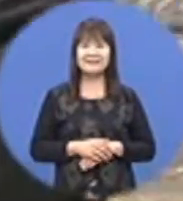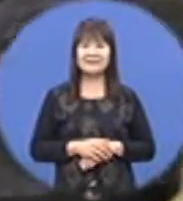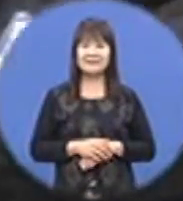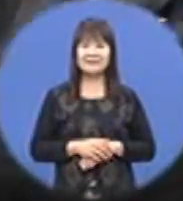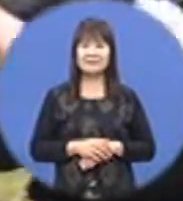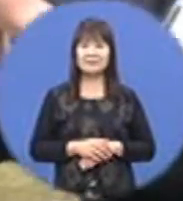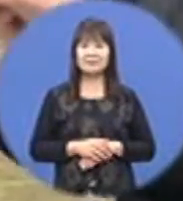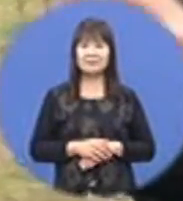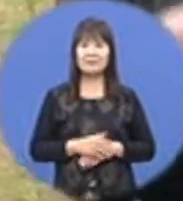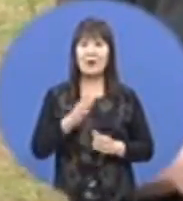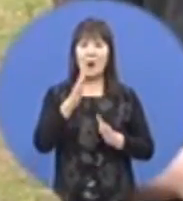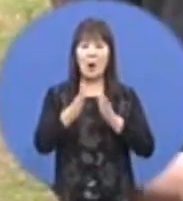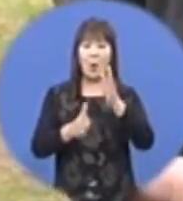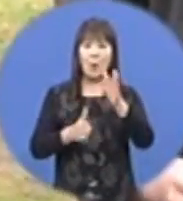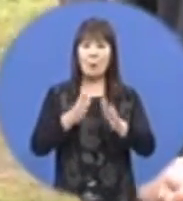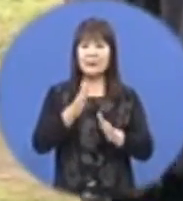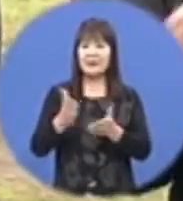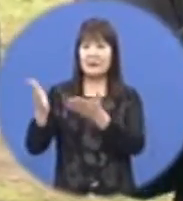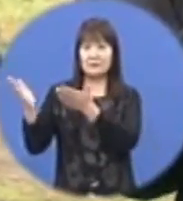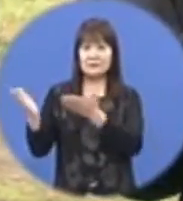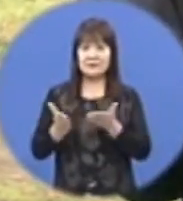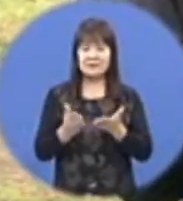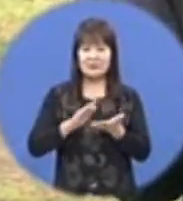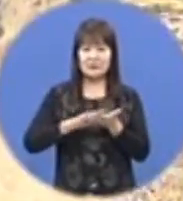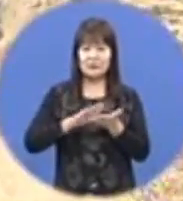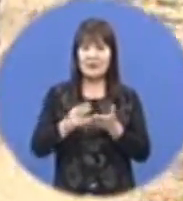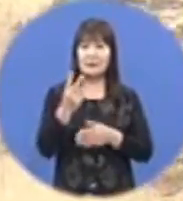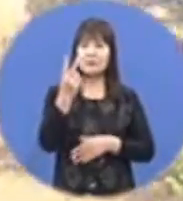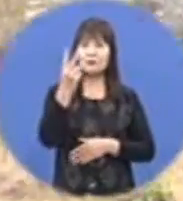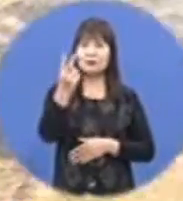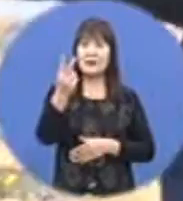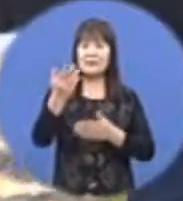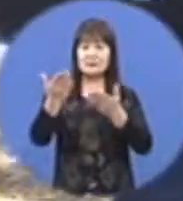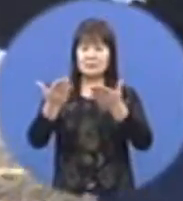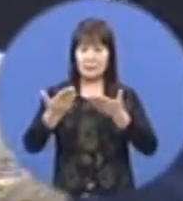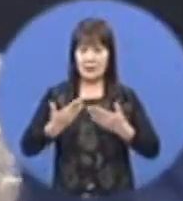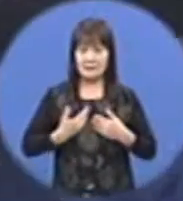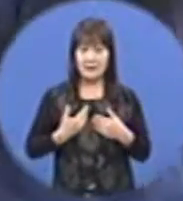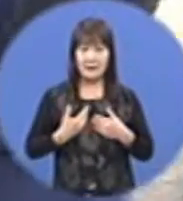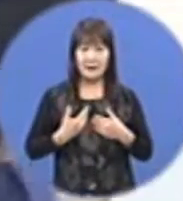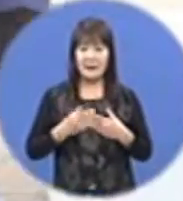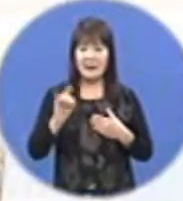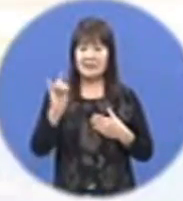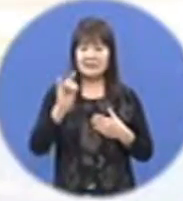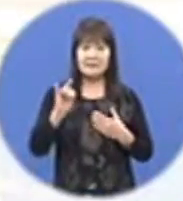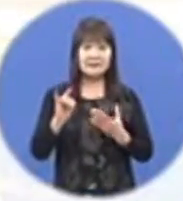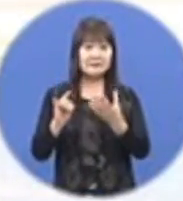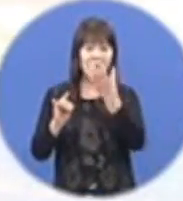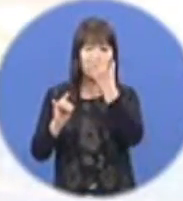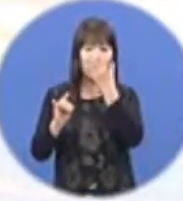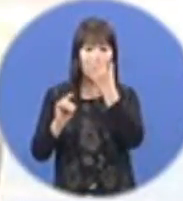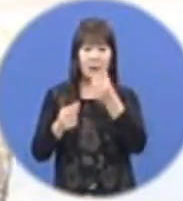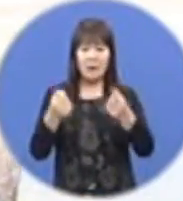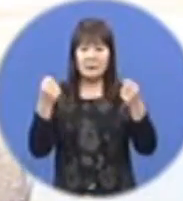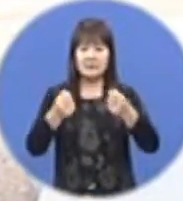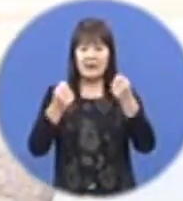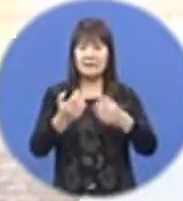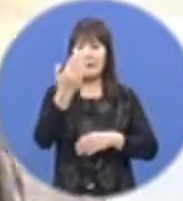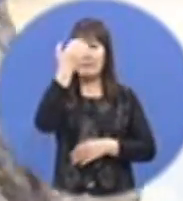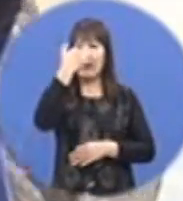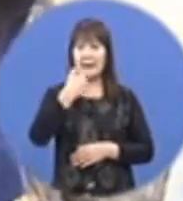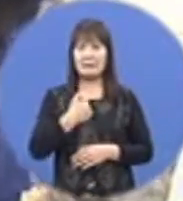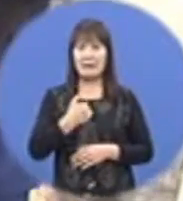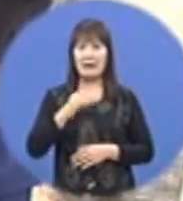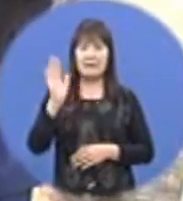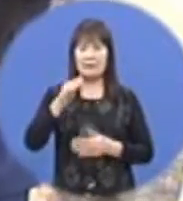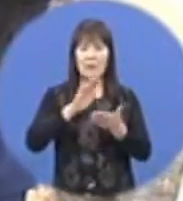この後、おもてなし忍者から2つ手裏剣をゲットしたので、キツネ面忍者の負けは帳消しになり、無敵になりましたよ。